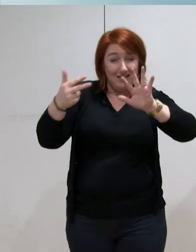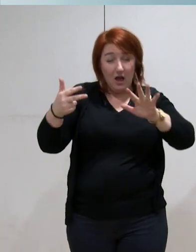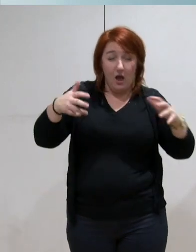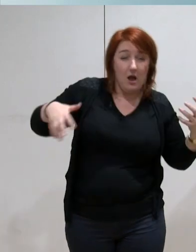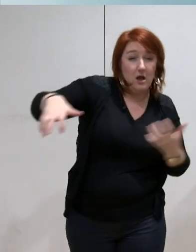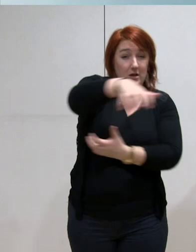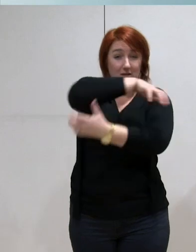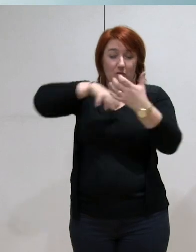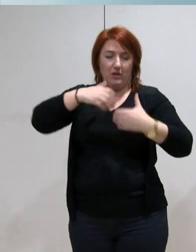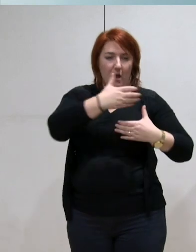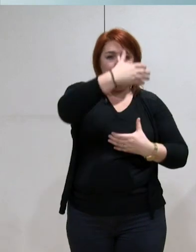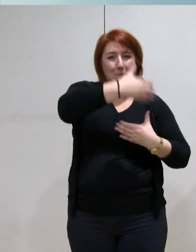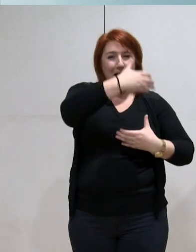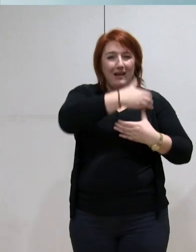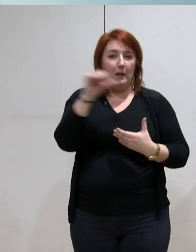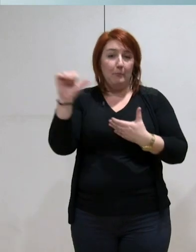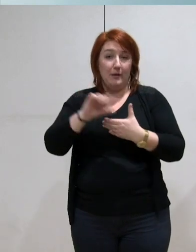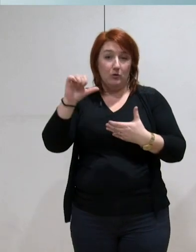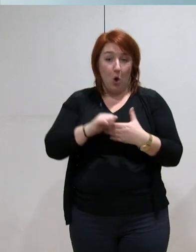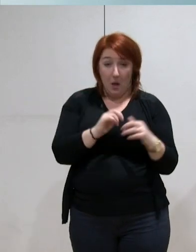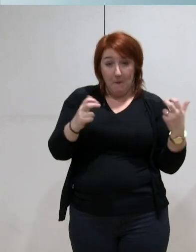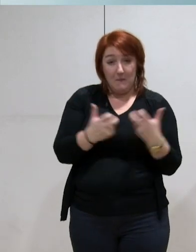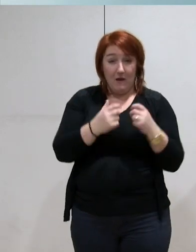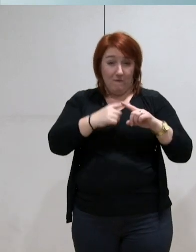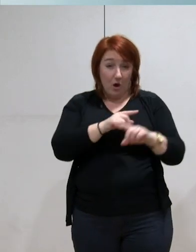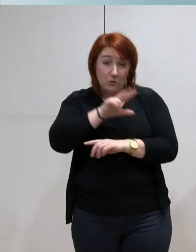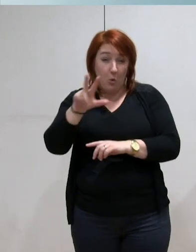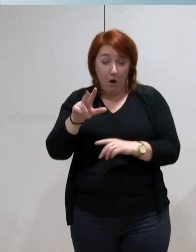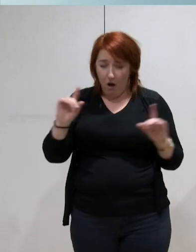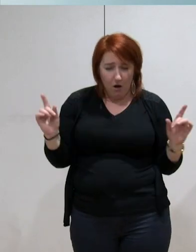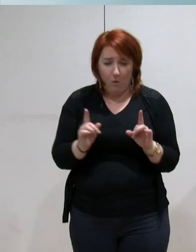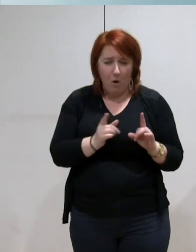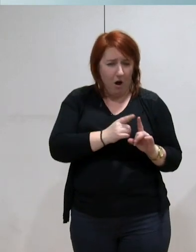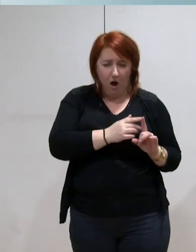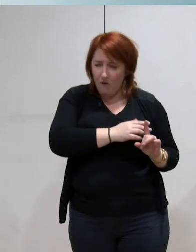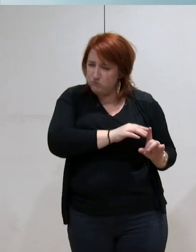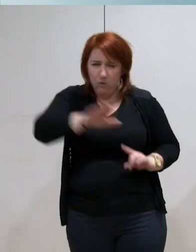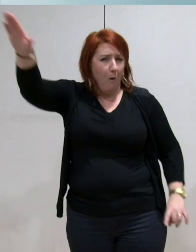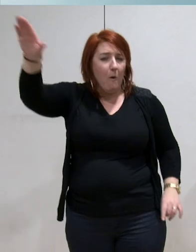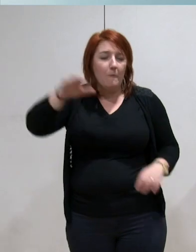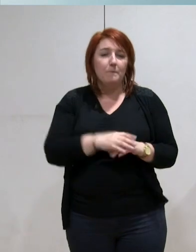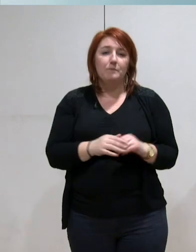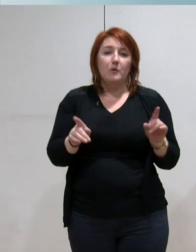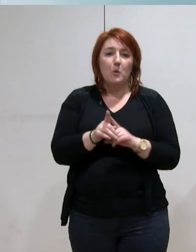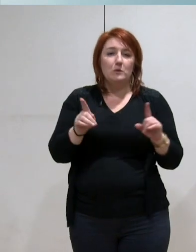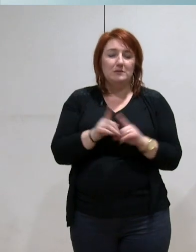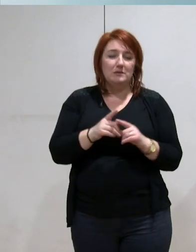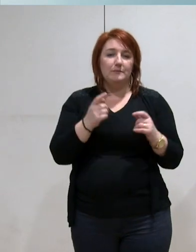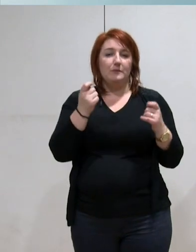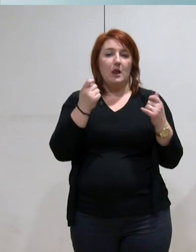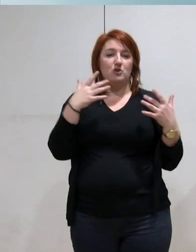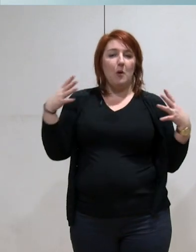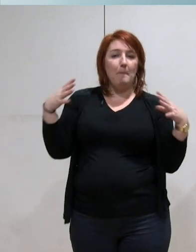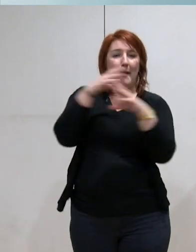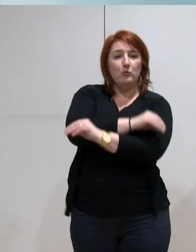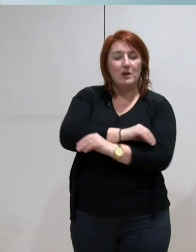prix du baril de pétrole en quelques mois la baisse des droits de mutation recette loin d'être anecdotique pour la ville qui